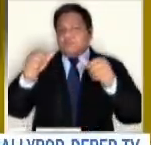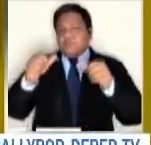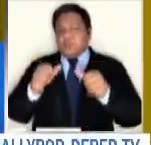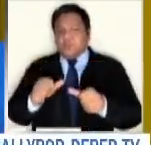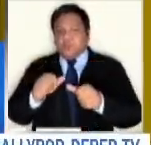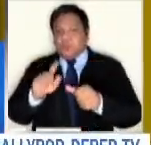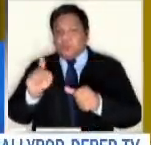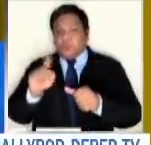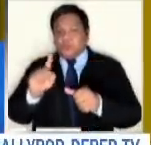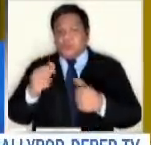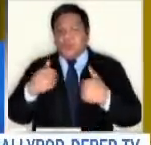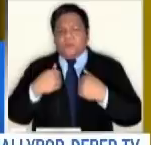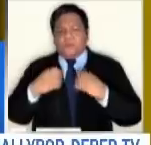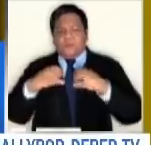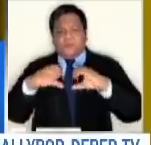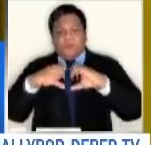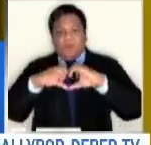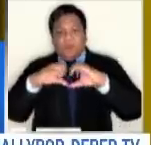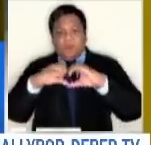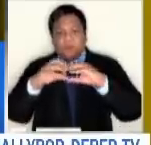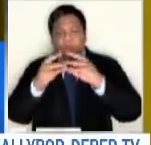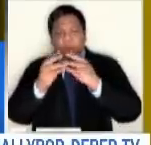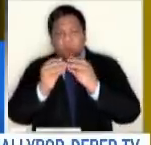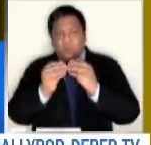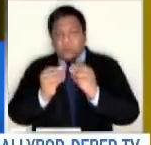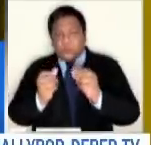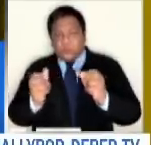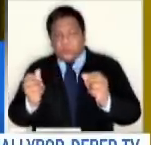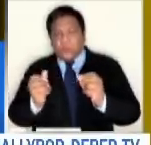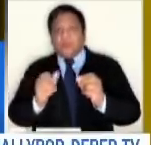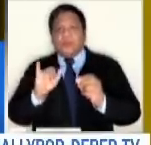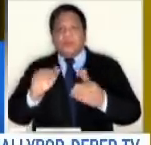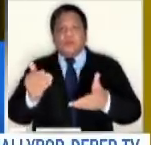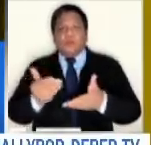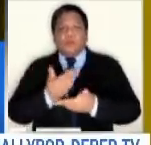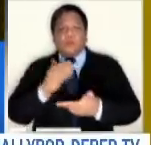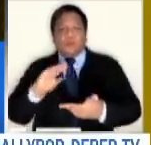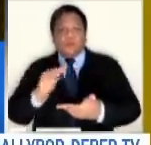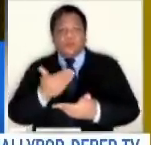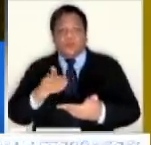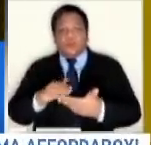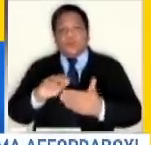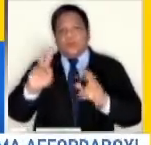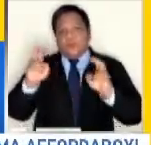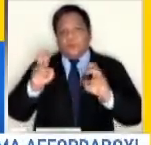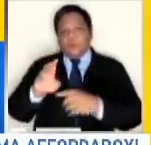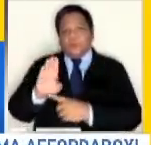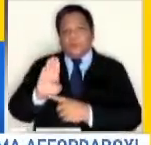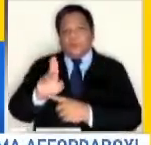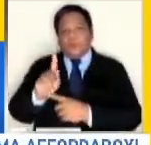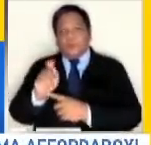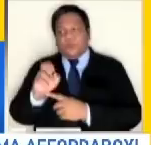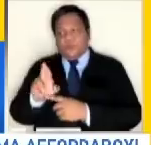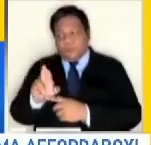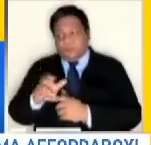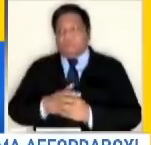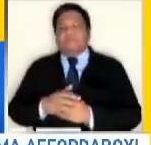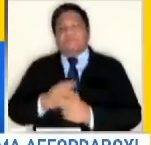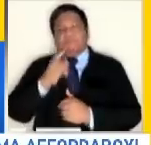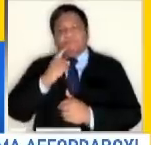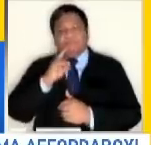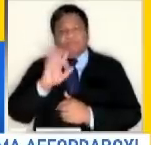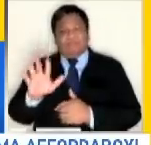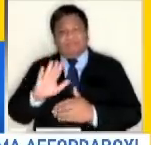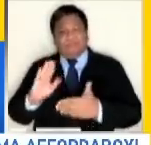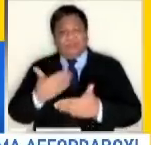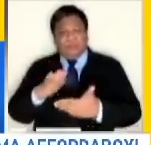at nagsisizzle. Oh. Yan ang bagong single nila na Butter. Ayon sa kanilang music label na big hit, ang kanta raw ay punong-puno